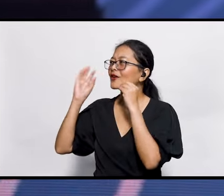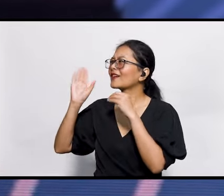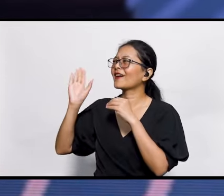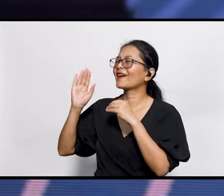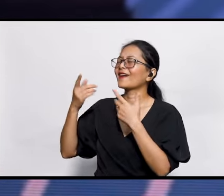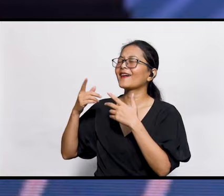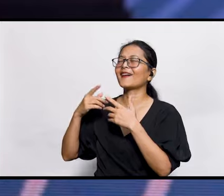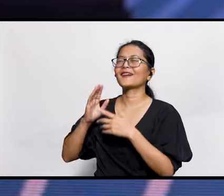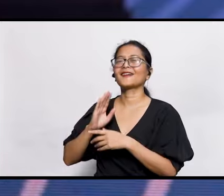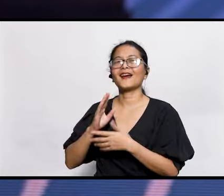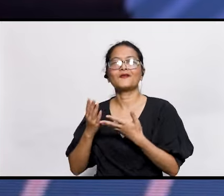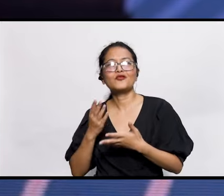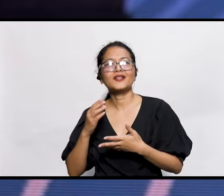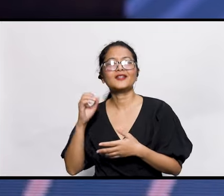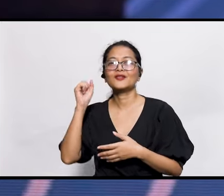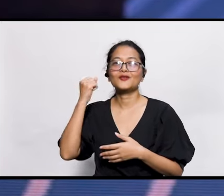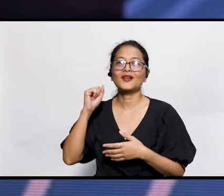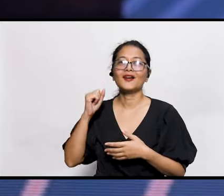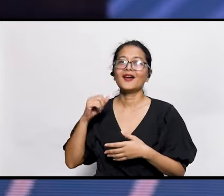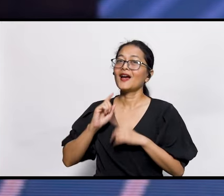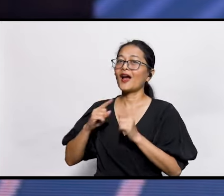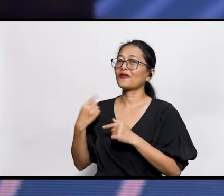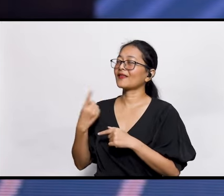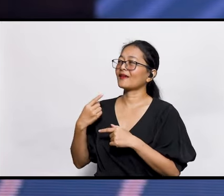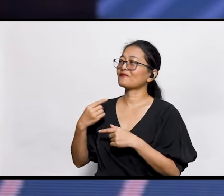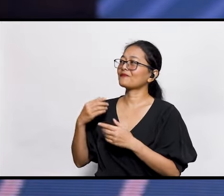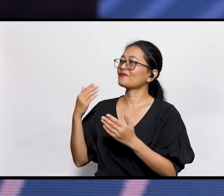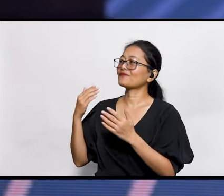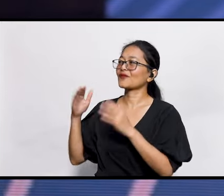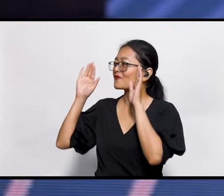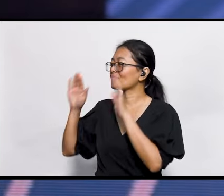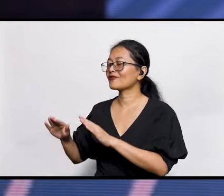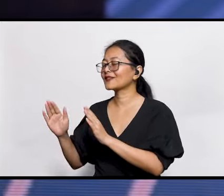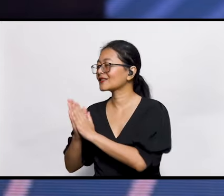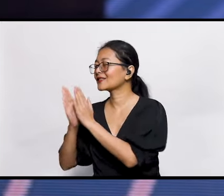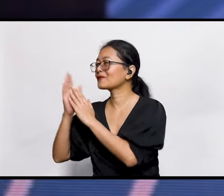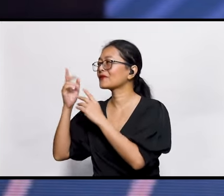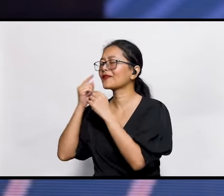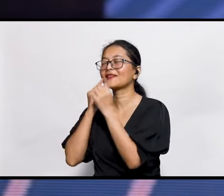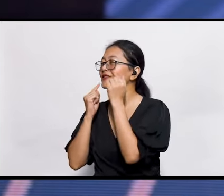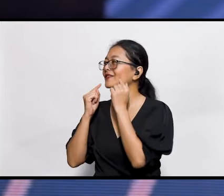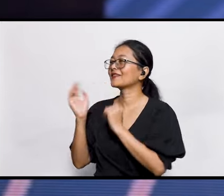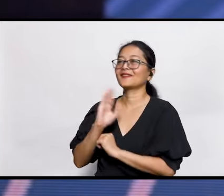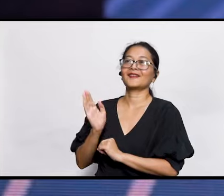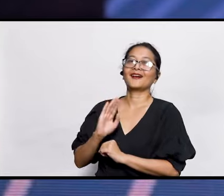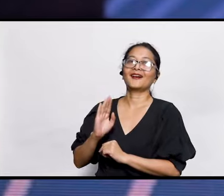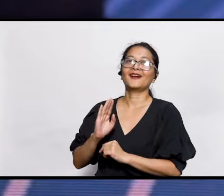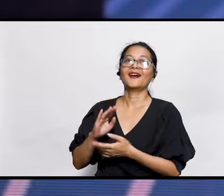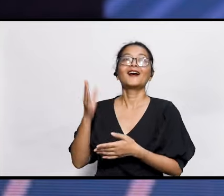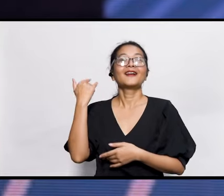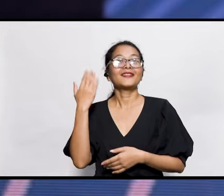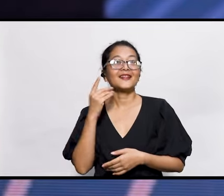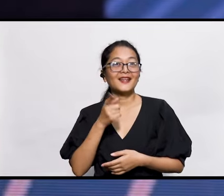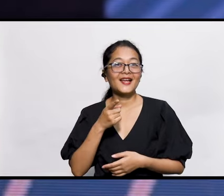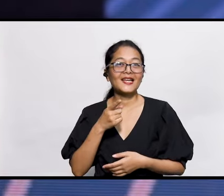and waktu anda tidak mencucurkan air mata atau hati and di jam tadi